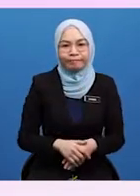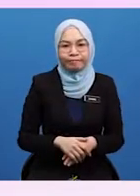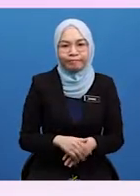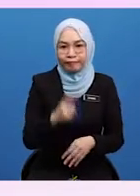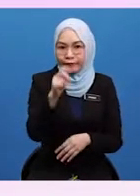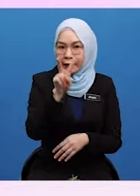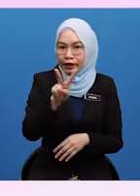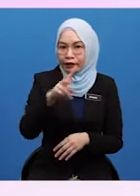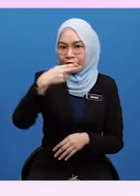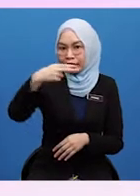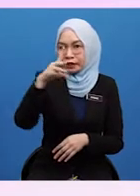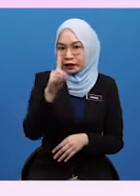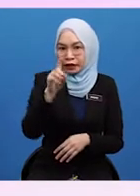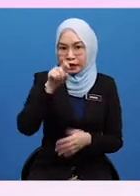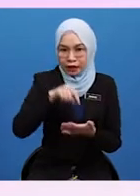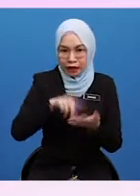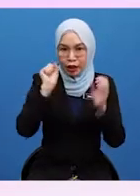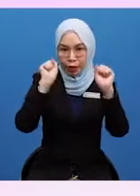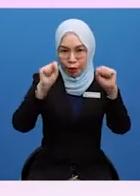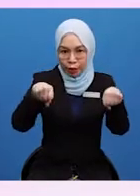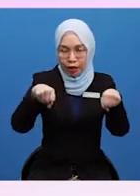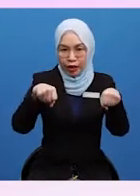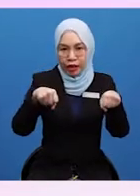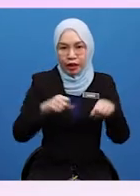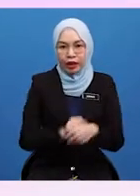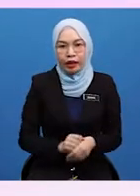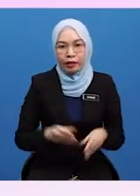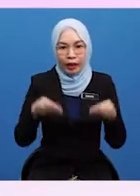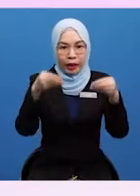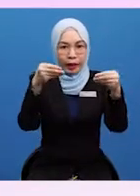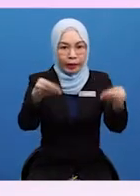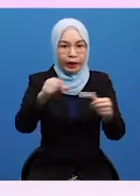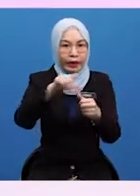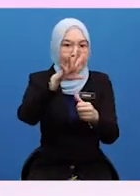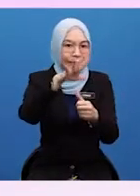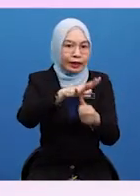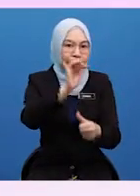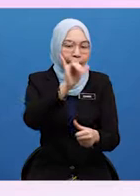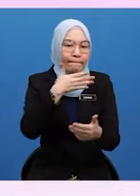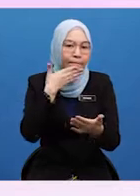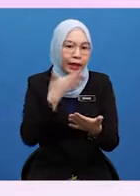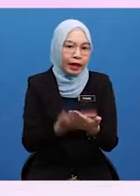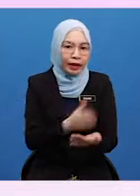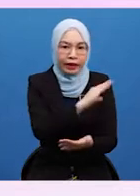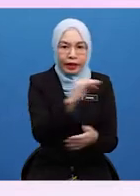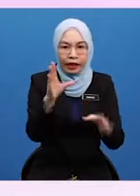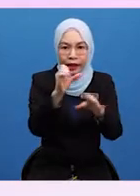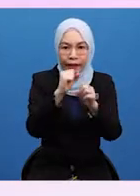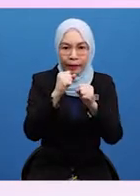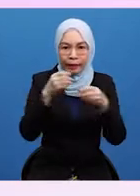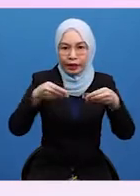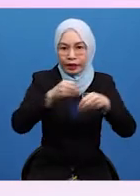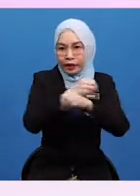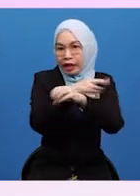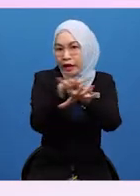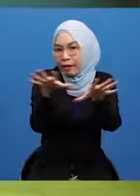dapat memantapkan lagi penerimaan maklumat dan informasi rakyat